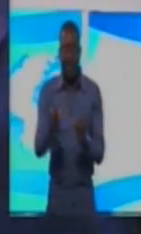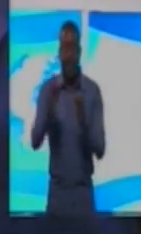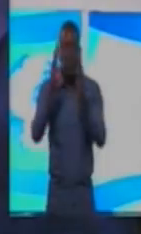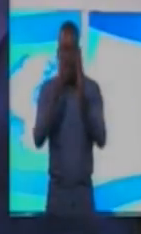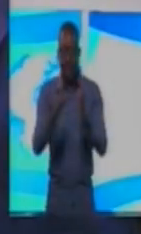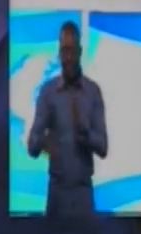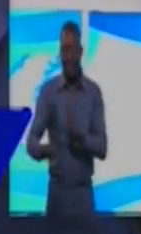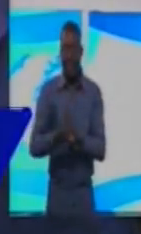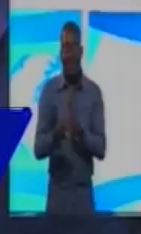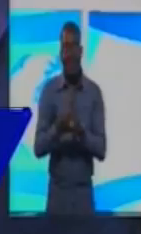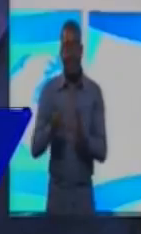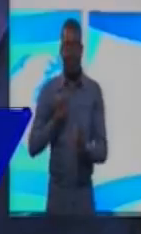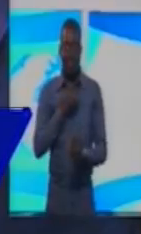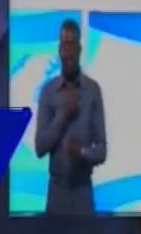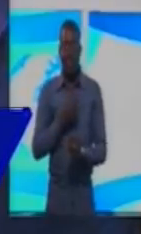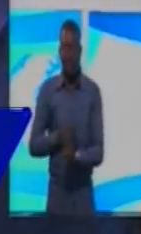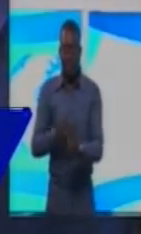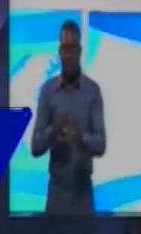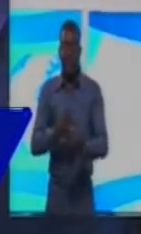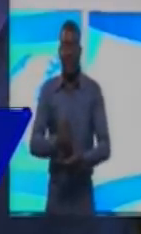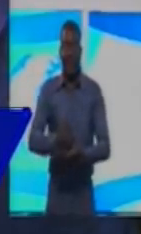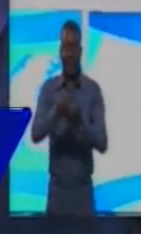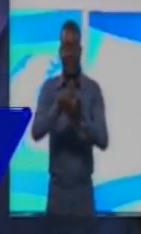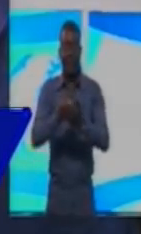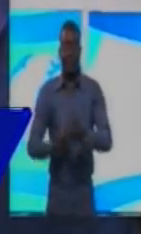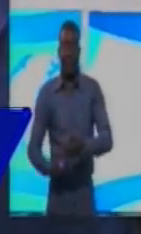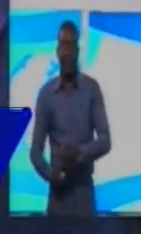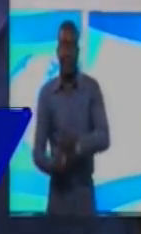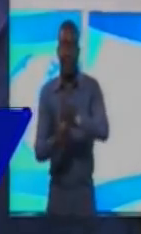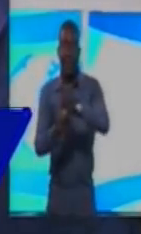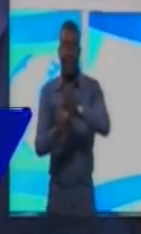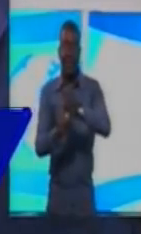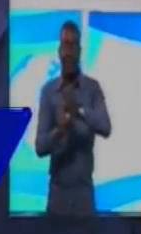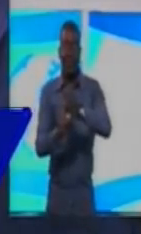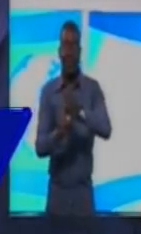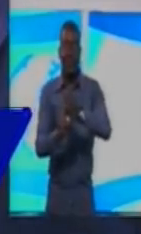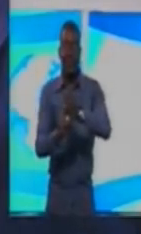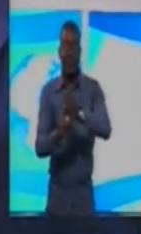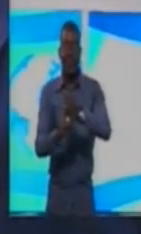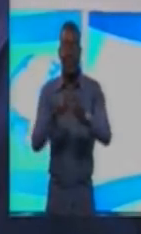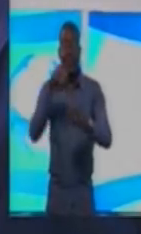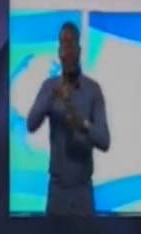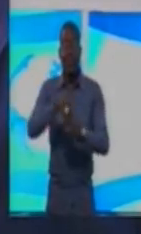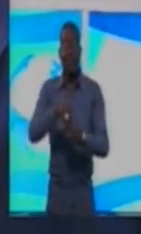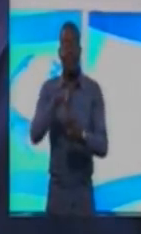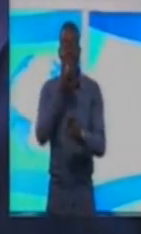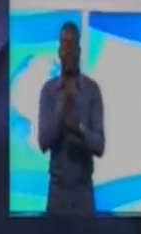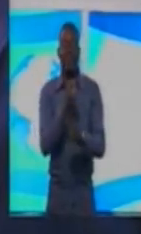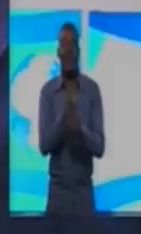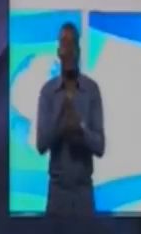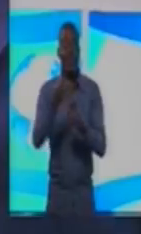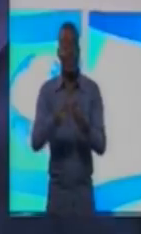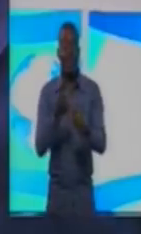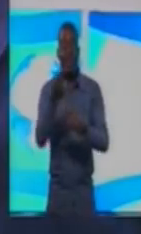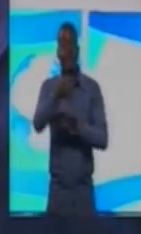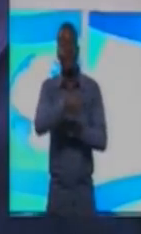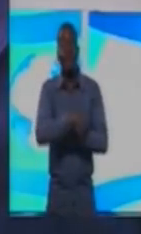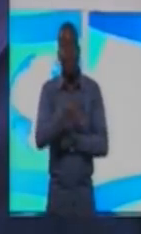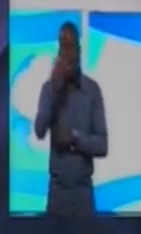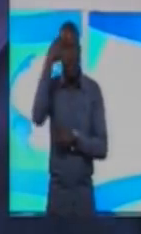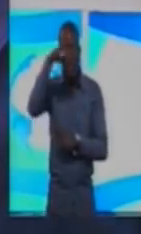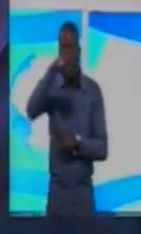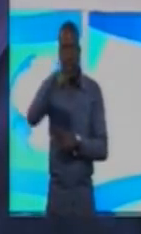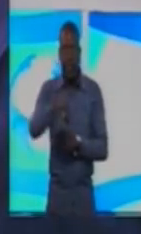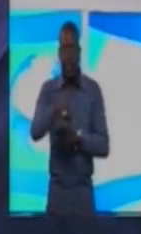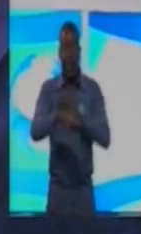économiques qui nous suivent, qui nous aident, qui nous soutiennent dans notre tâche quotidienne pour que tous